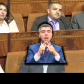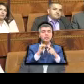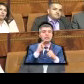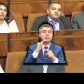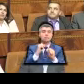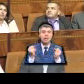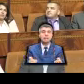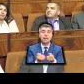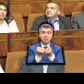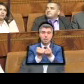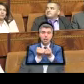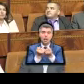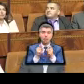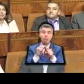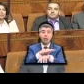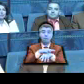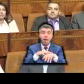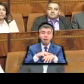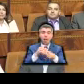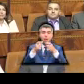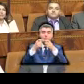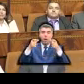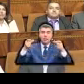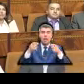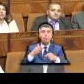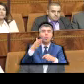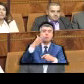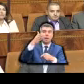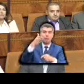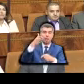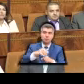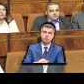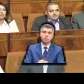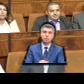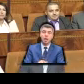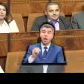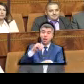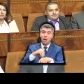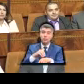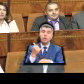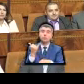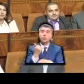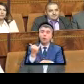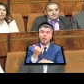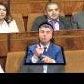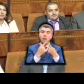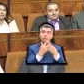ودعامة للجهوية المتقدمة. وبالتالي من الضروري حصر اختصاصات